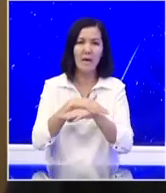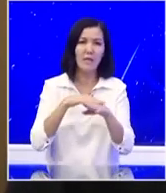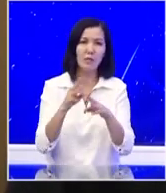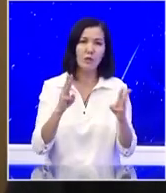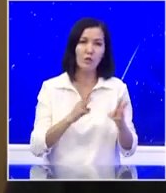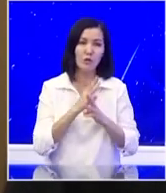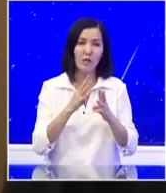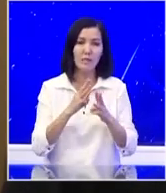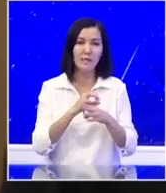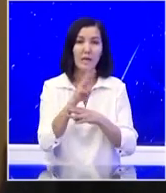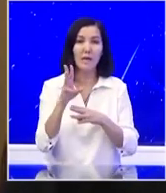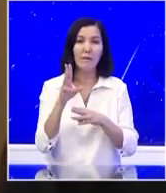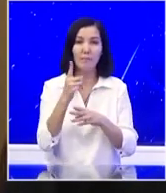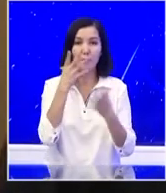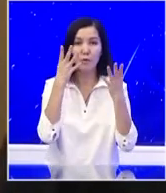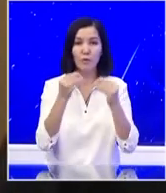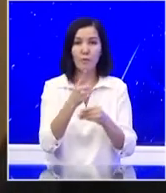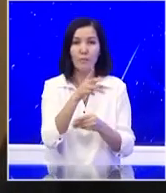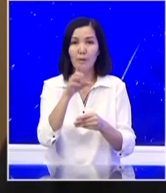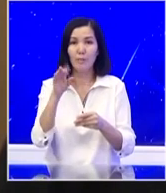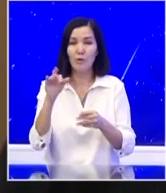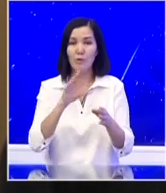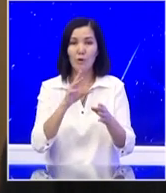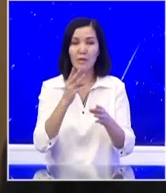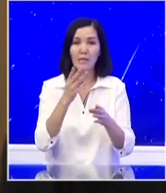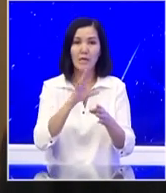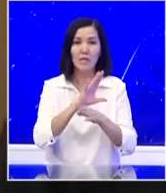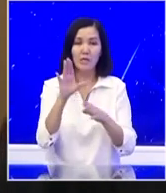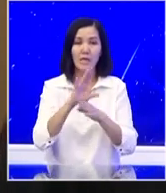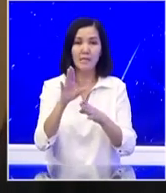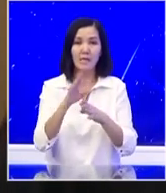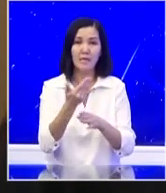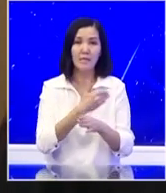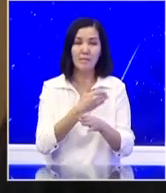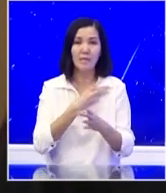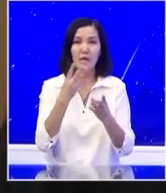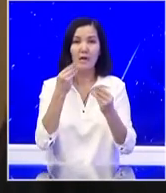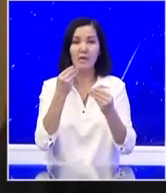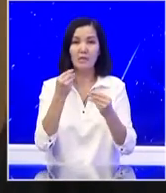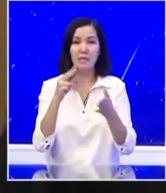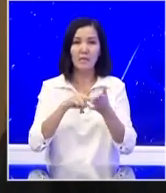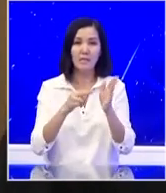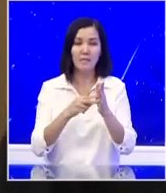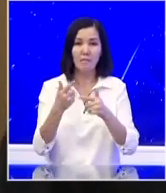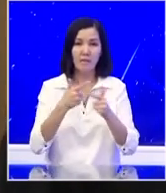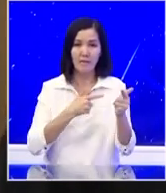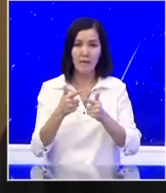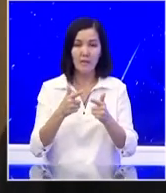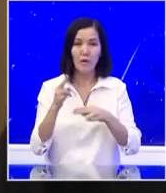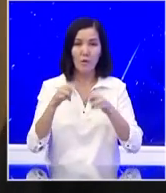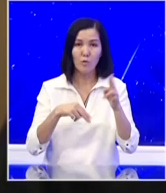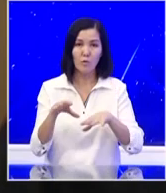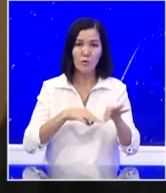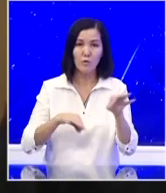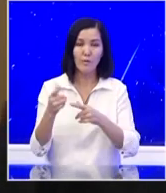сұранысын қамтамасыз ету үшін тәулігіне 1 миллион данаға дейін маска шығарсақ дейміз. Жобаның қаржылық есебін дайындадық, құрылыс жоспарын әзірледік.